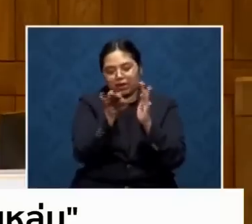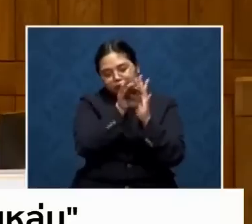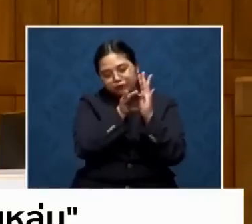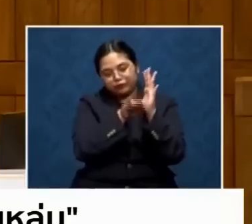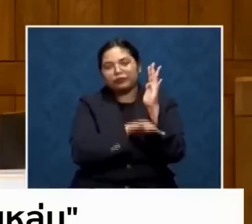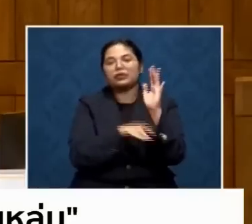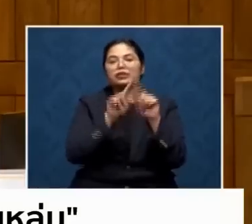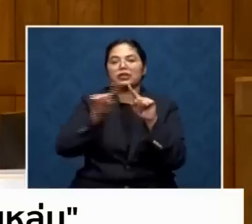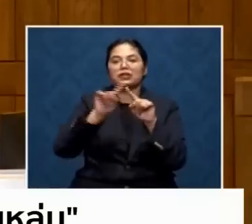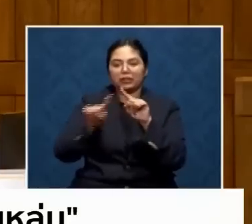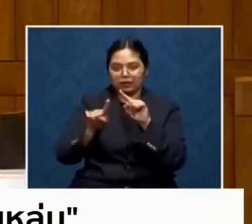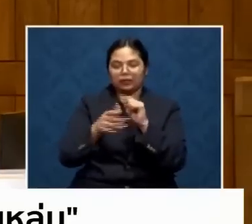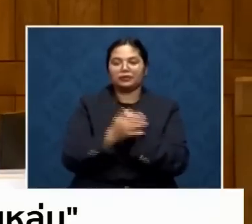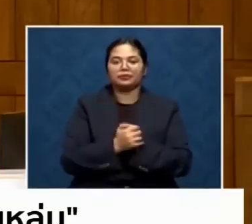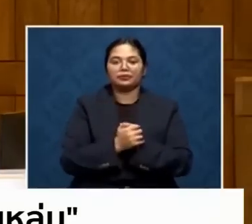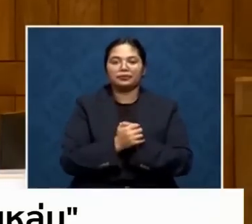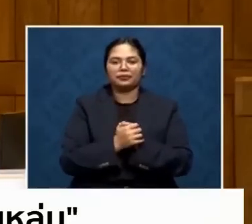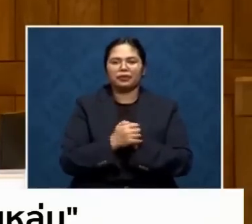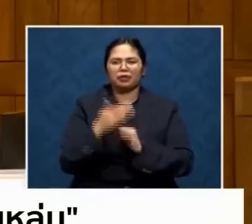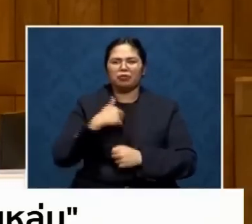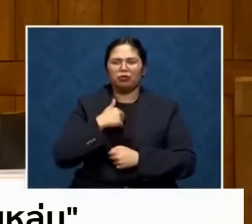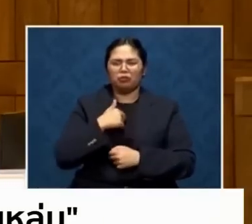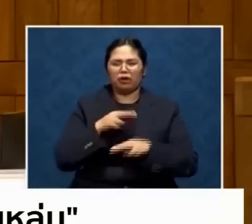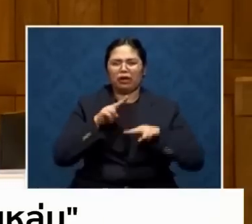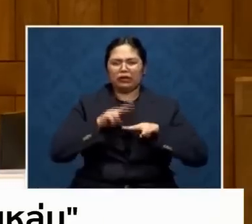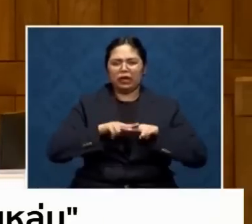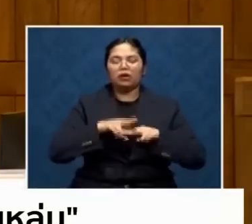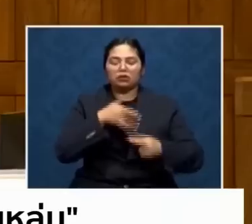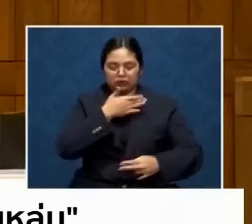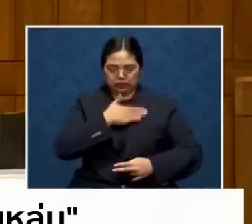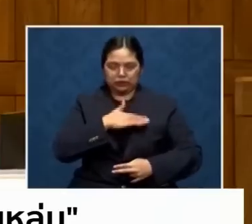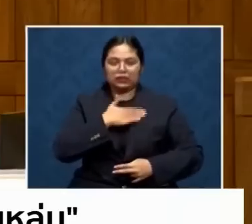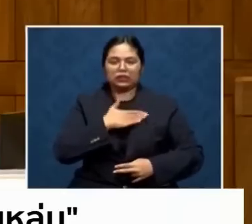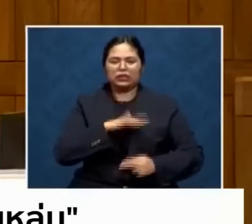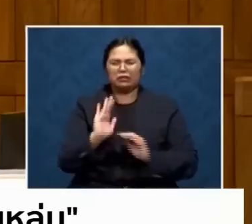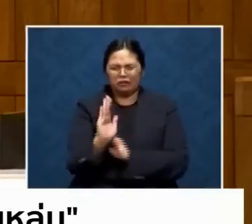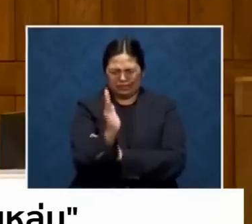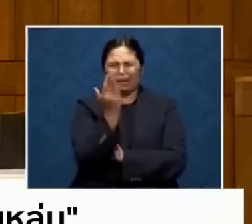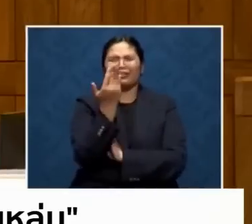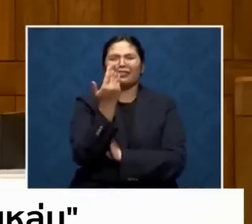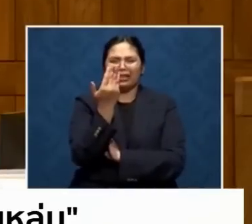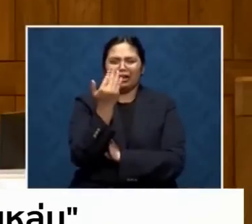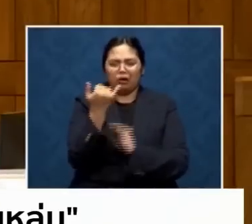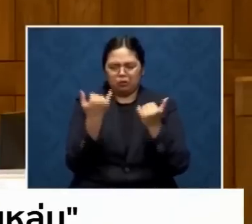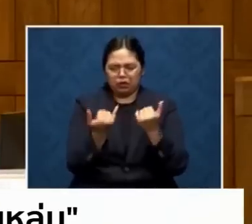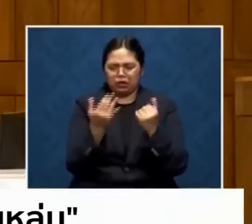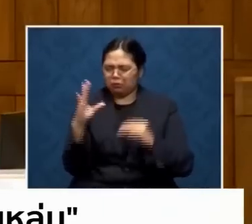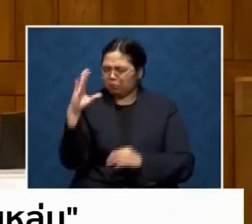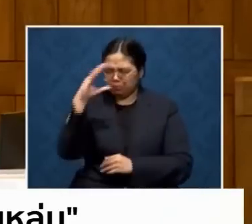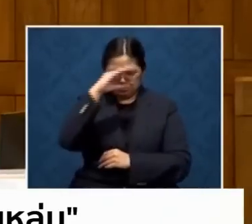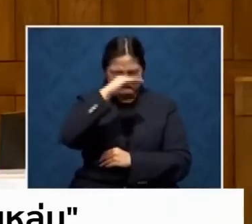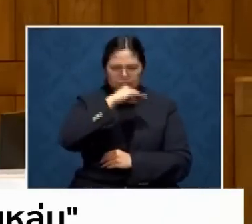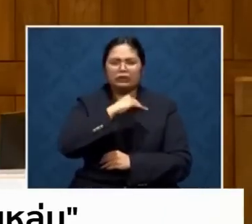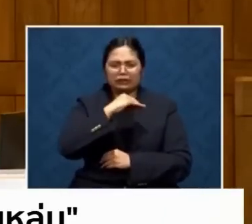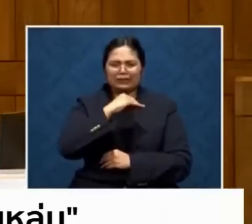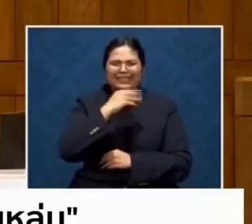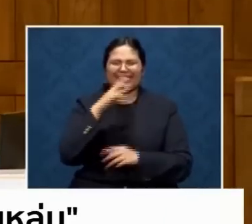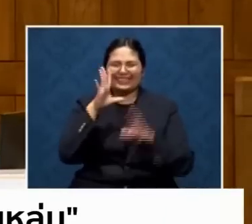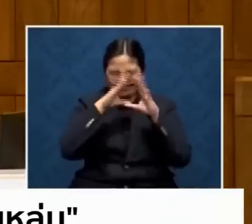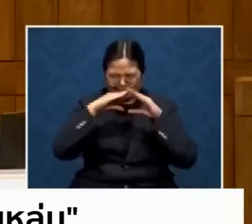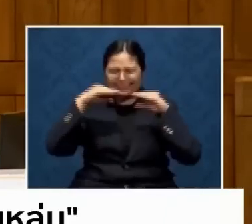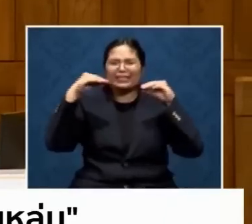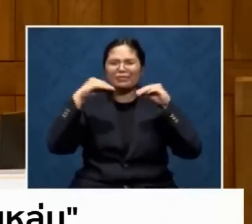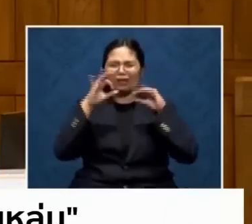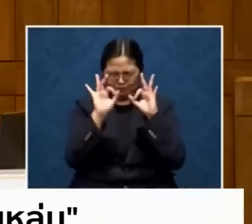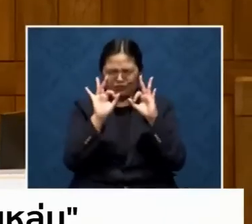ชนและความเป็นอยู่ของแรงงานต่างด้าวส่วนการปรับขึ้นค่าแรงจะมีการเจรจากันทั้ง3ฝ่ายระหว่างแรงงานผู้ว่าจ้างและรัฐบ